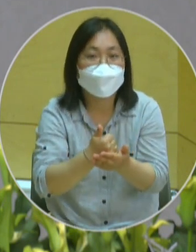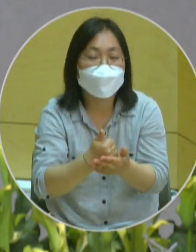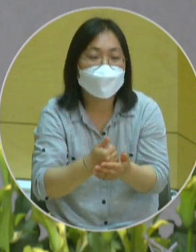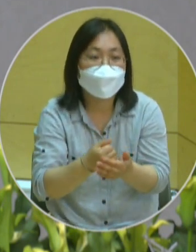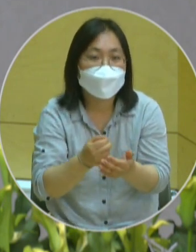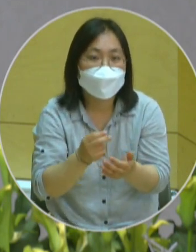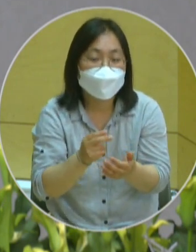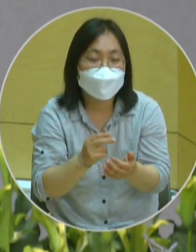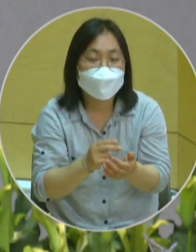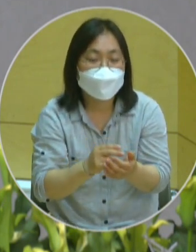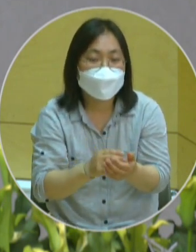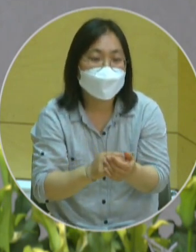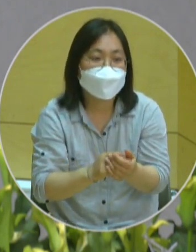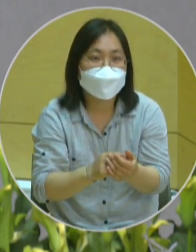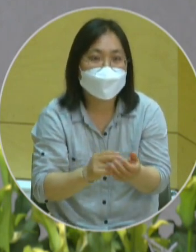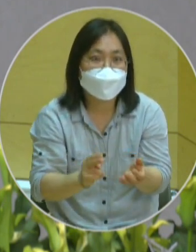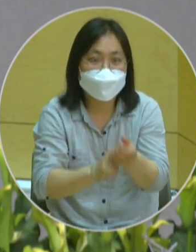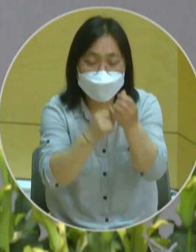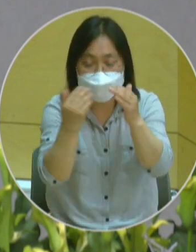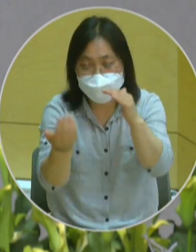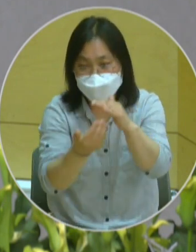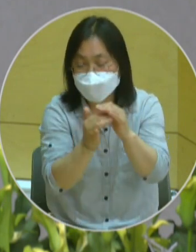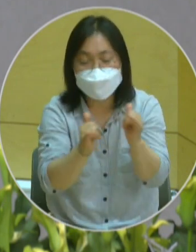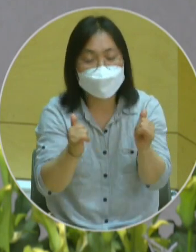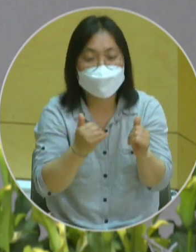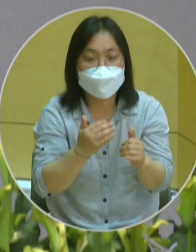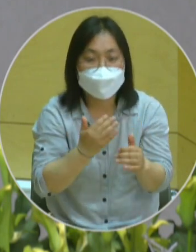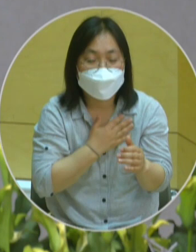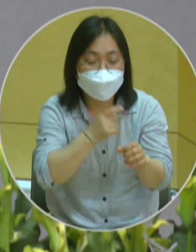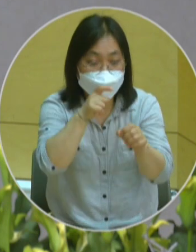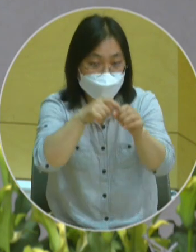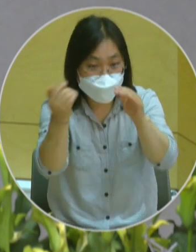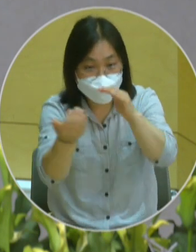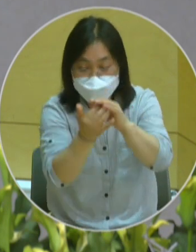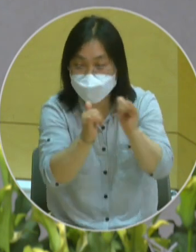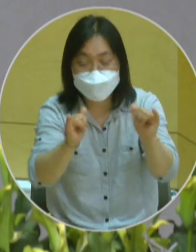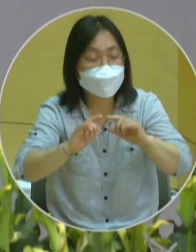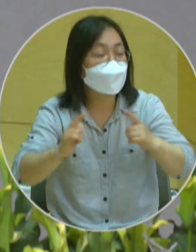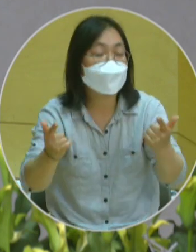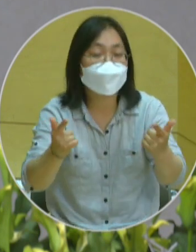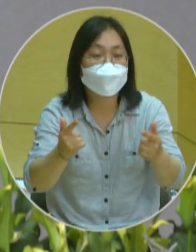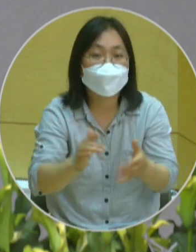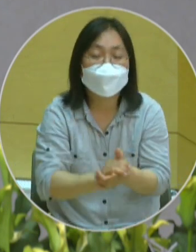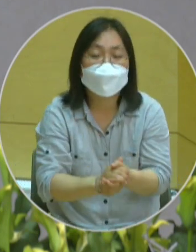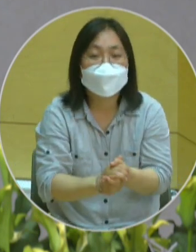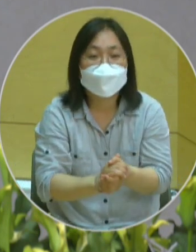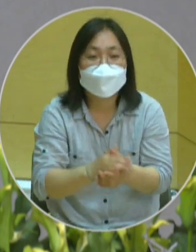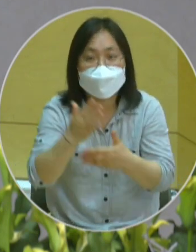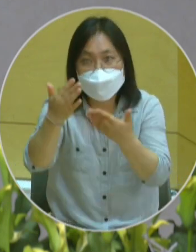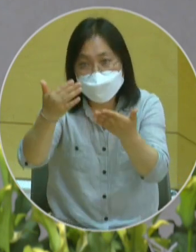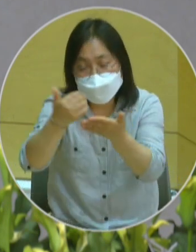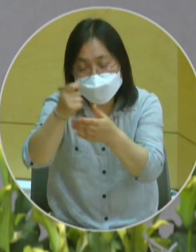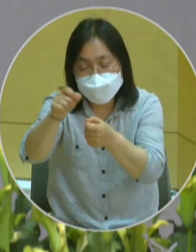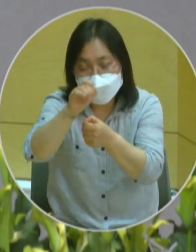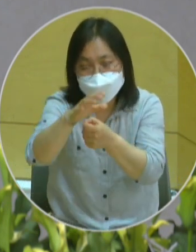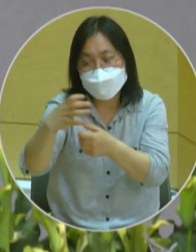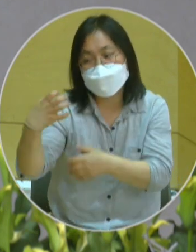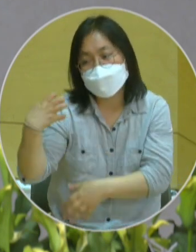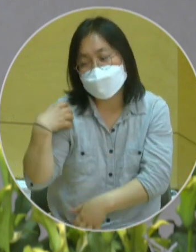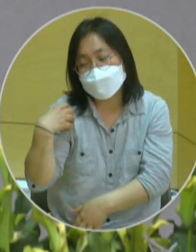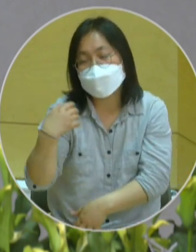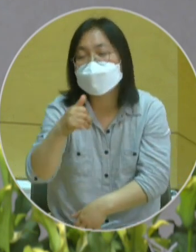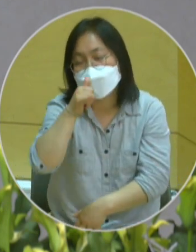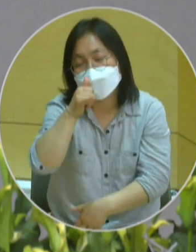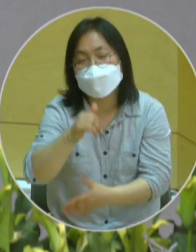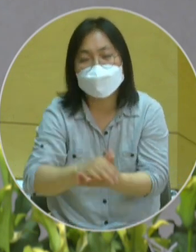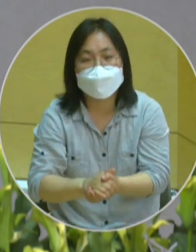알라딘의 램프처럼 그런 것이 아니라, 정말 하나님께서 나와 대면해서 내가 하나님 만나는 특권이 있다면 내가 하나님 앞에 져야 될 책임이 있지 않습니까?